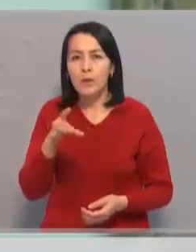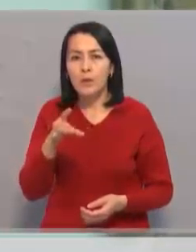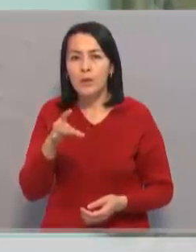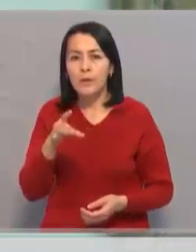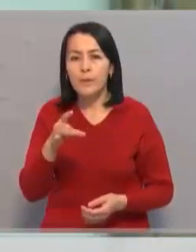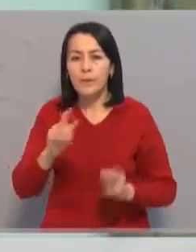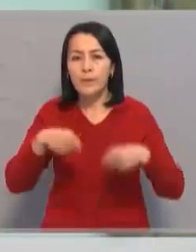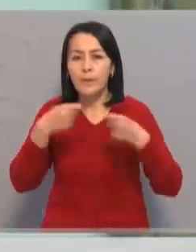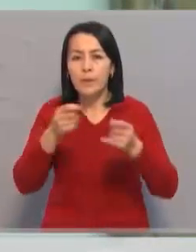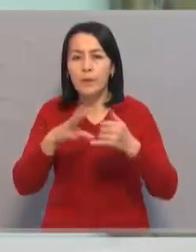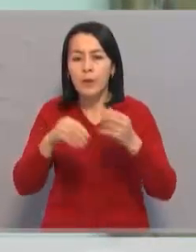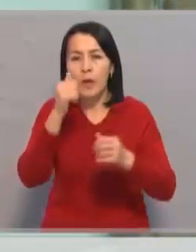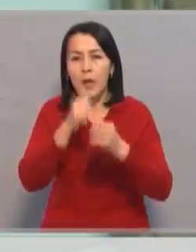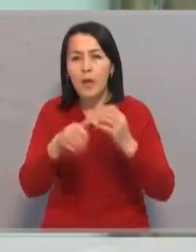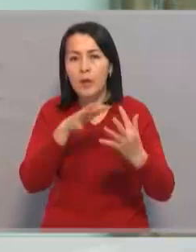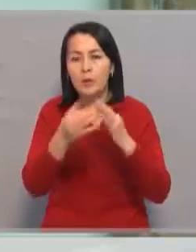қайтарылған жер әр ауылдан